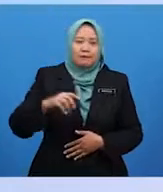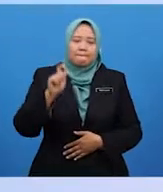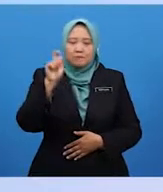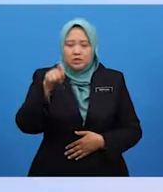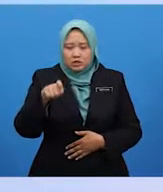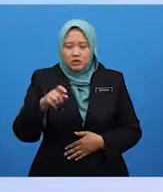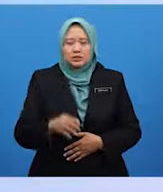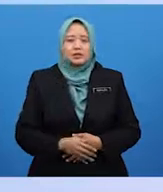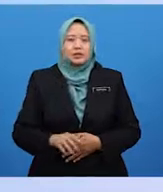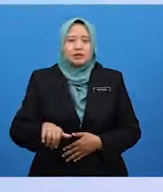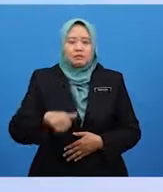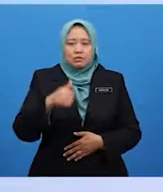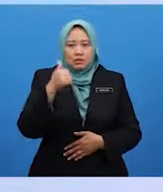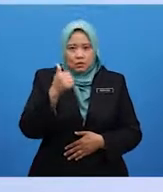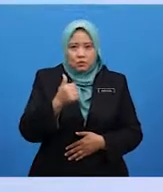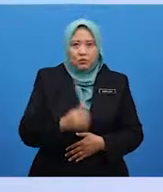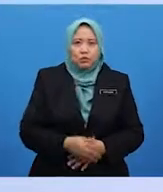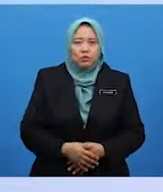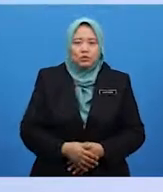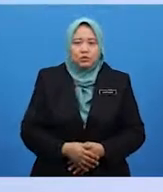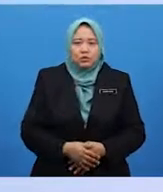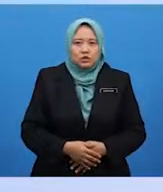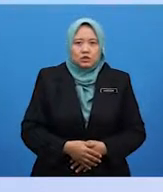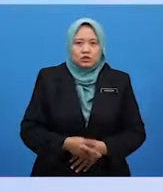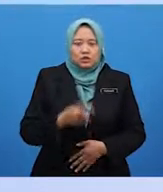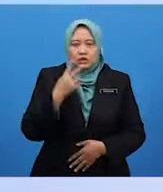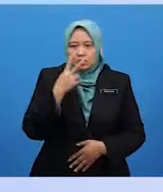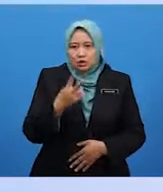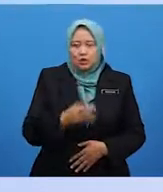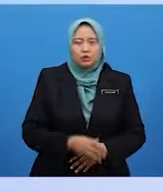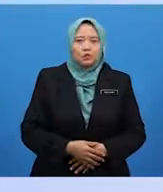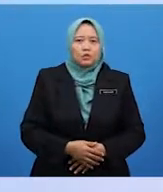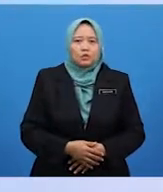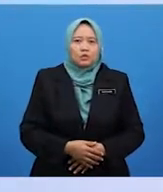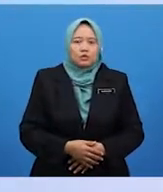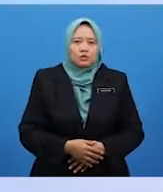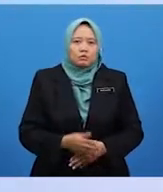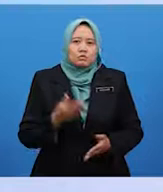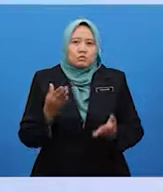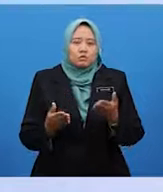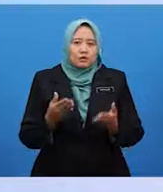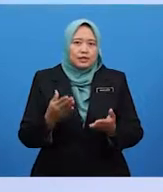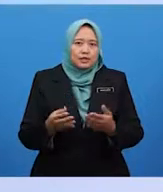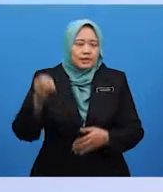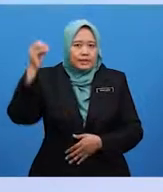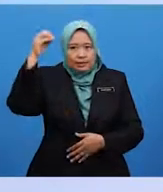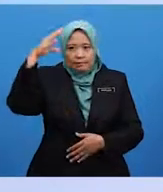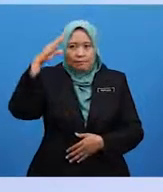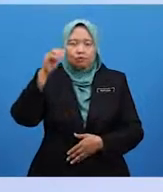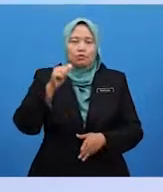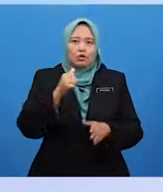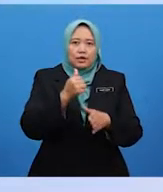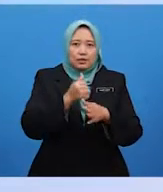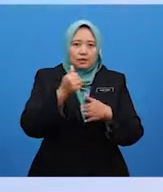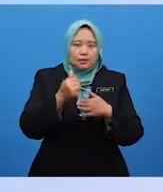Pencahayaan terhasil daripada sumber semula jadi seperti cahaya matahari dan sumber buatan manusia seperti lampu kalimantang. Kesan